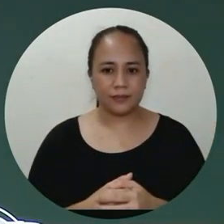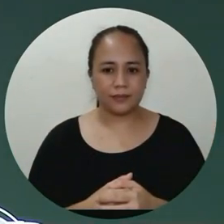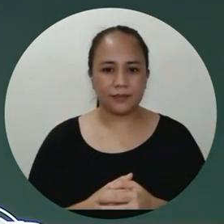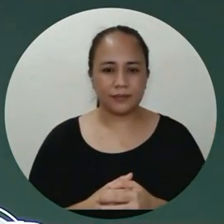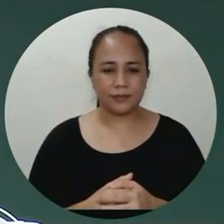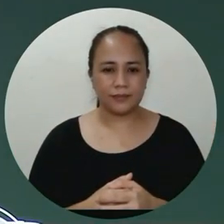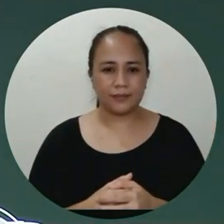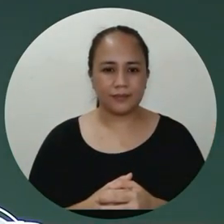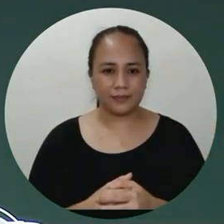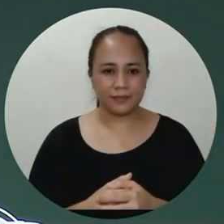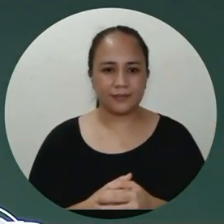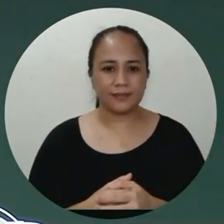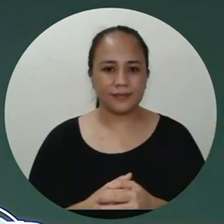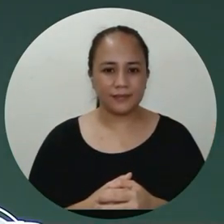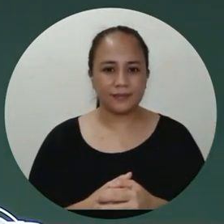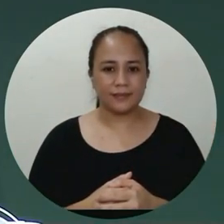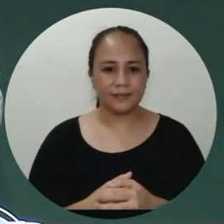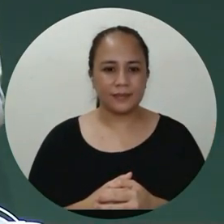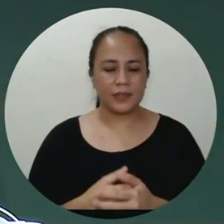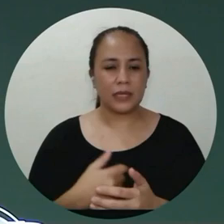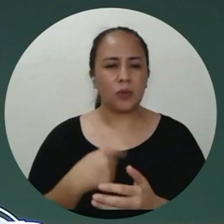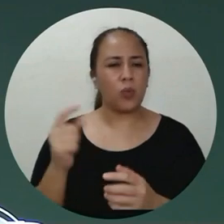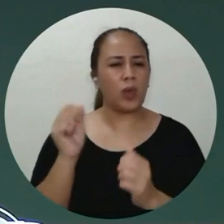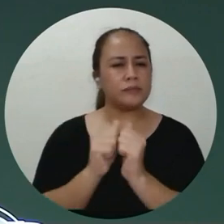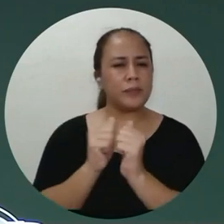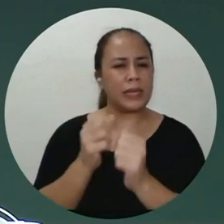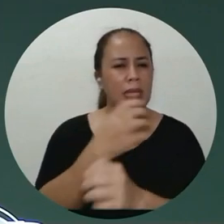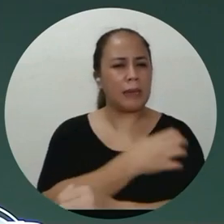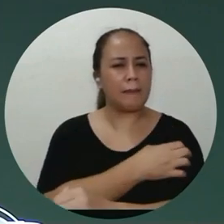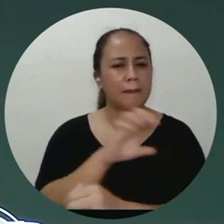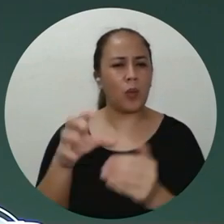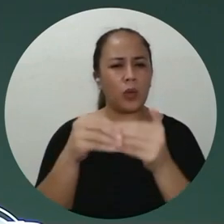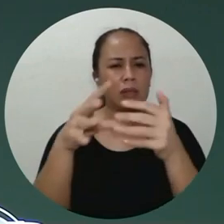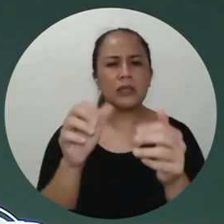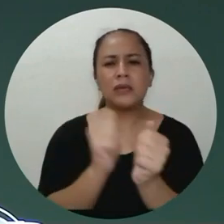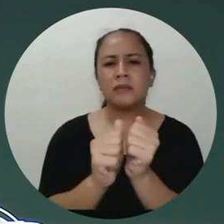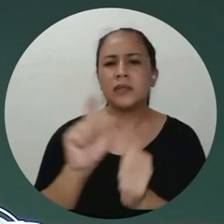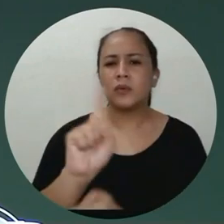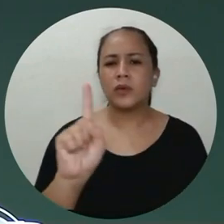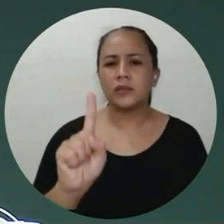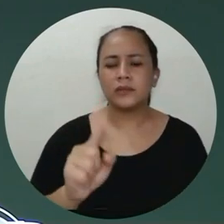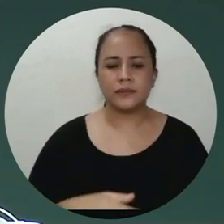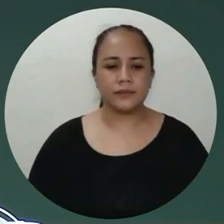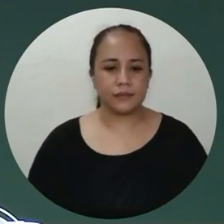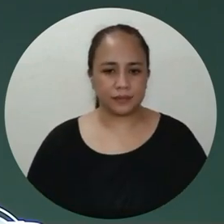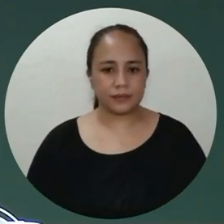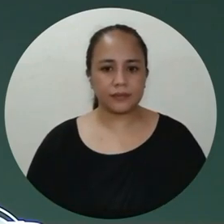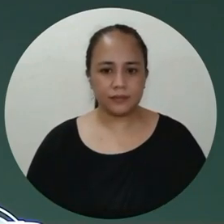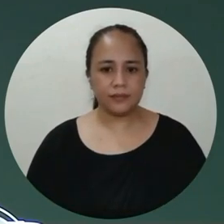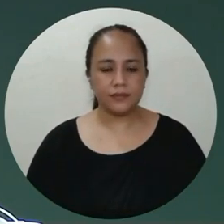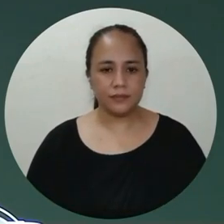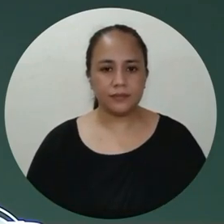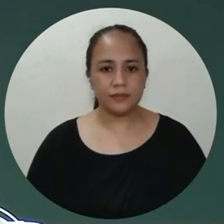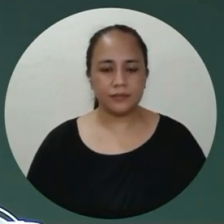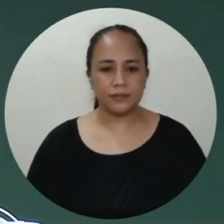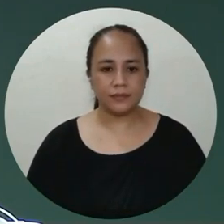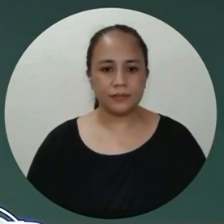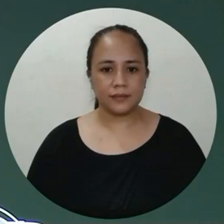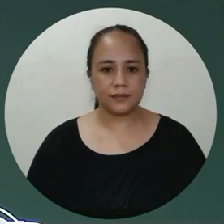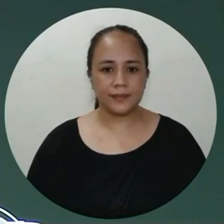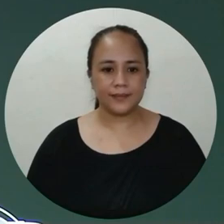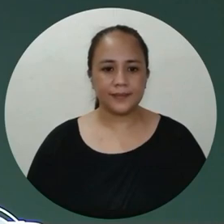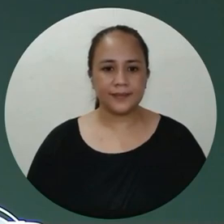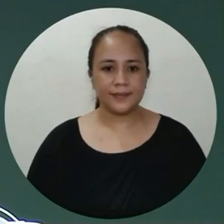무슨 말이냐? So, what does it mean to be an empowering leader? 무언가를 할수 있도록 힘을 주는